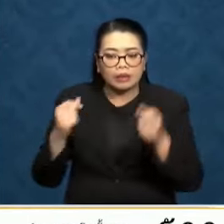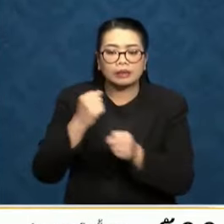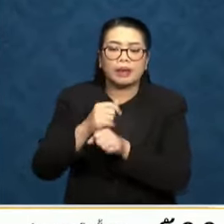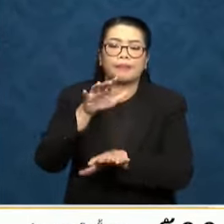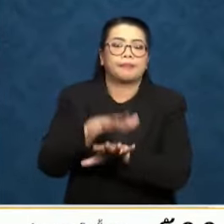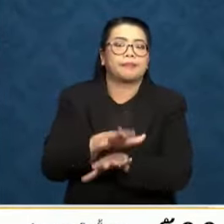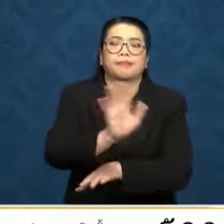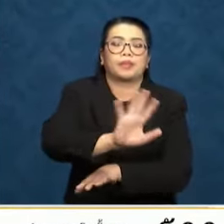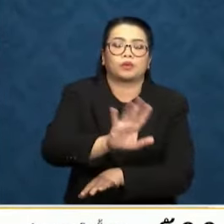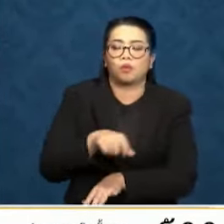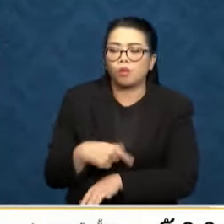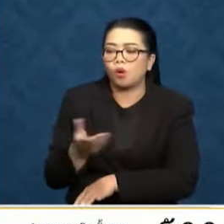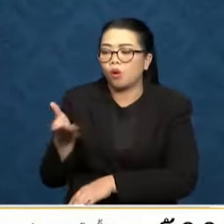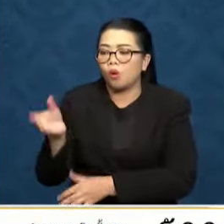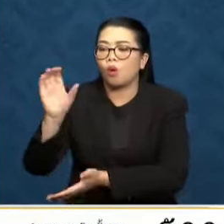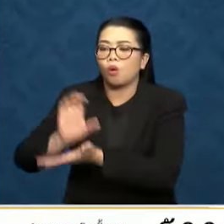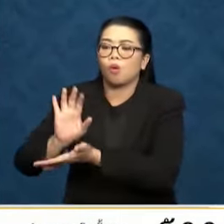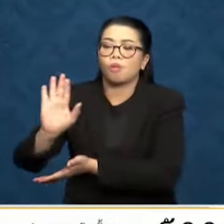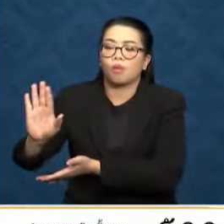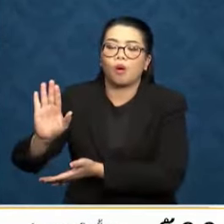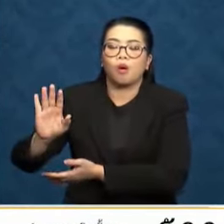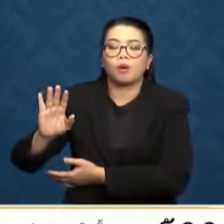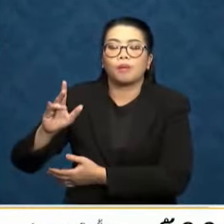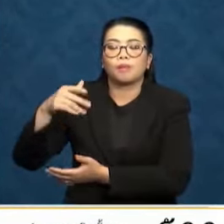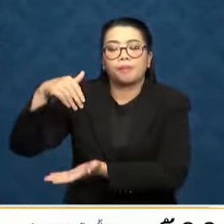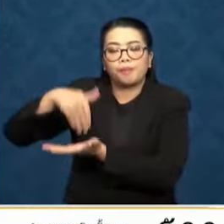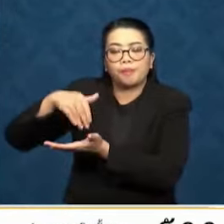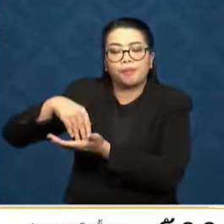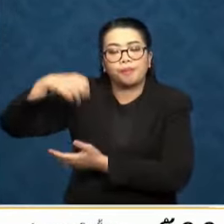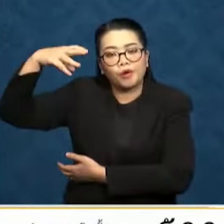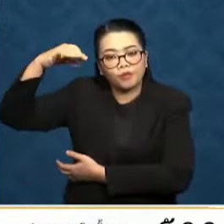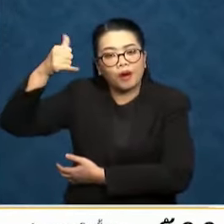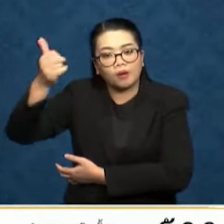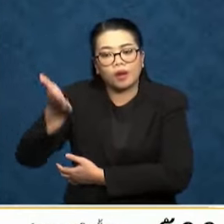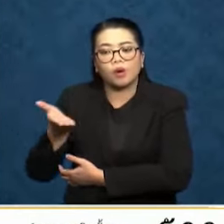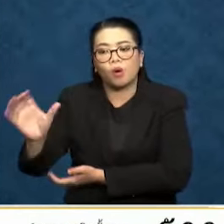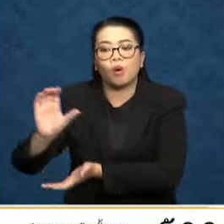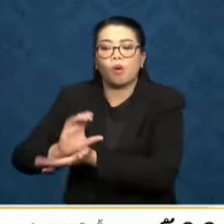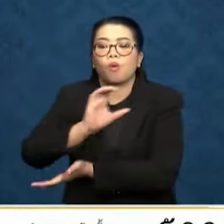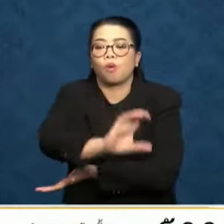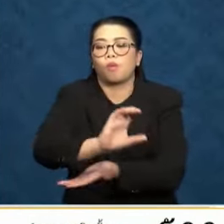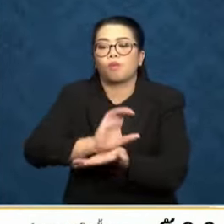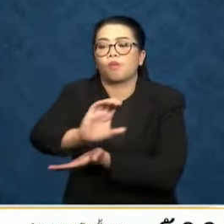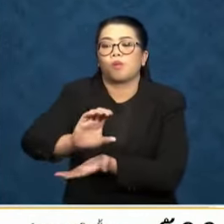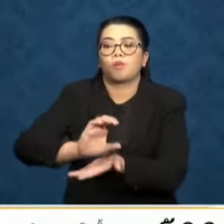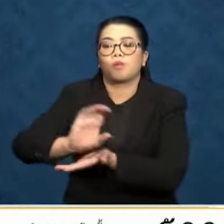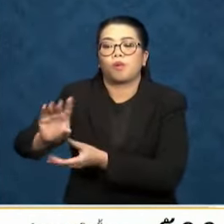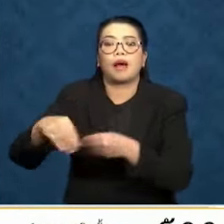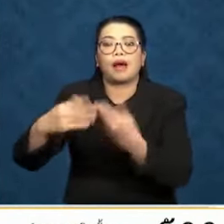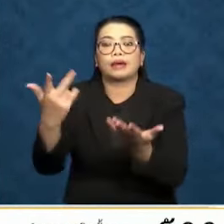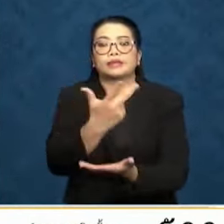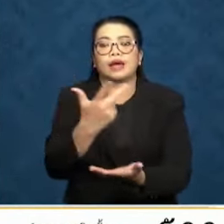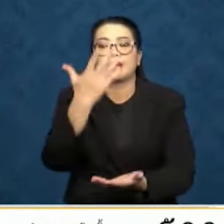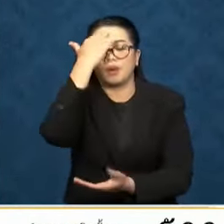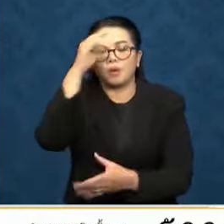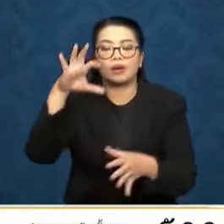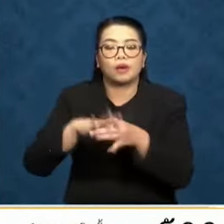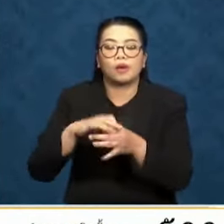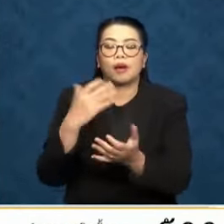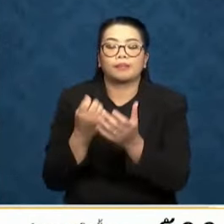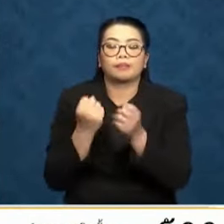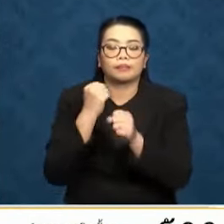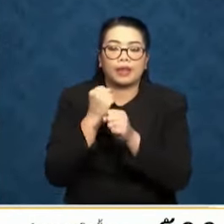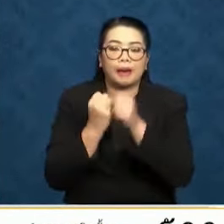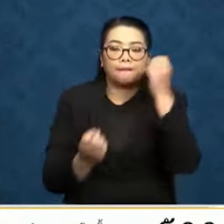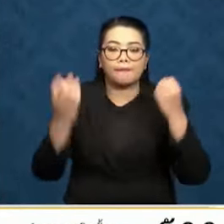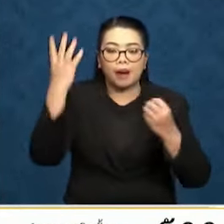ซ้อนกันค่ะแล้วกรมป่าไม้นะคะแล้วก็เอ่อกรมทางหลวงแล้วก็สำนักงานตำรวจแห่งชาติเนี่ยท่านจะได้ประหยัดงบตรง